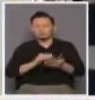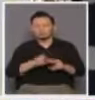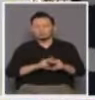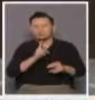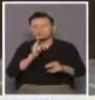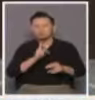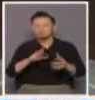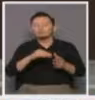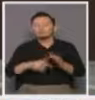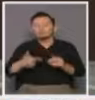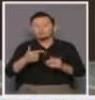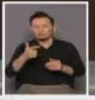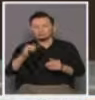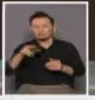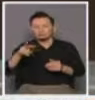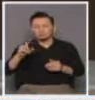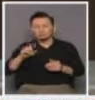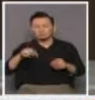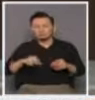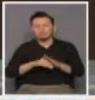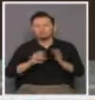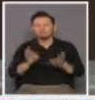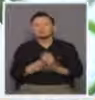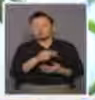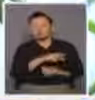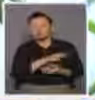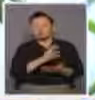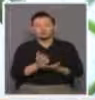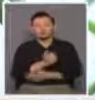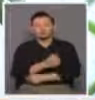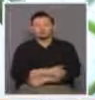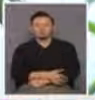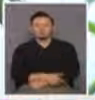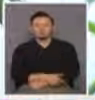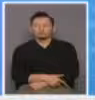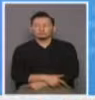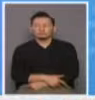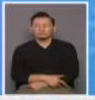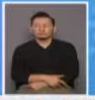редактор телеканала «Атырау» Гульназ Каримжан, ставшая обладательницей утешительной премии.